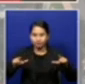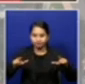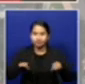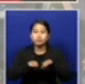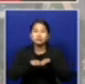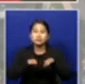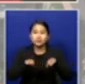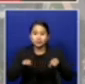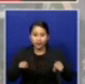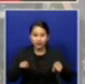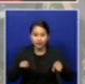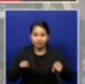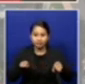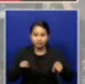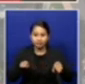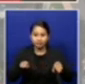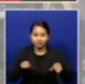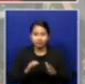การ